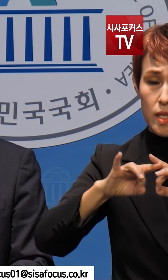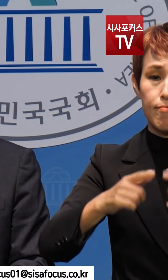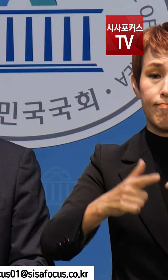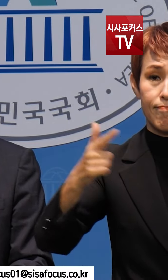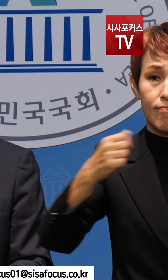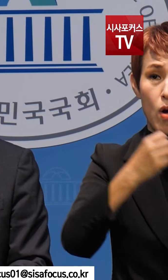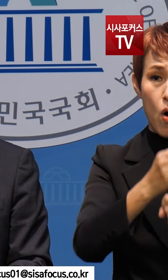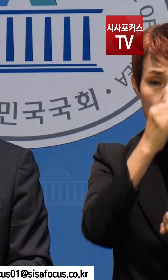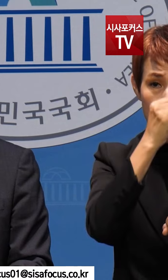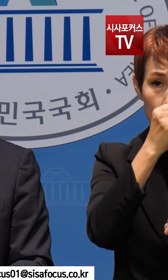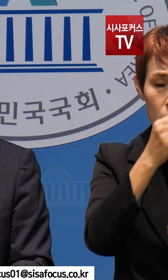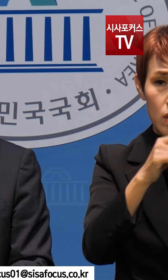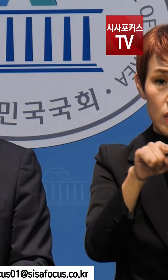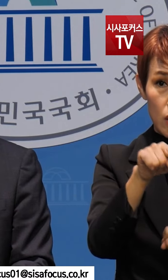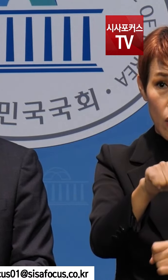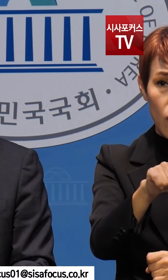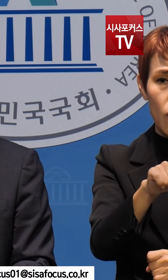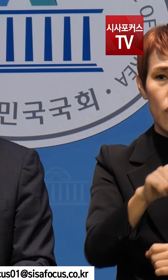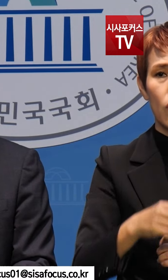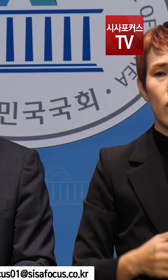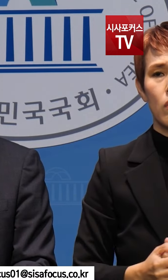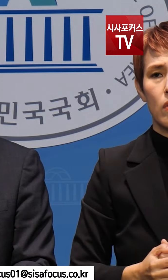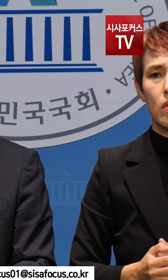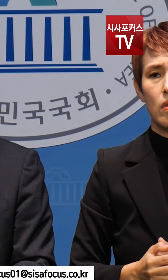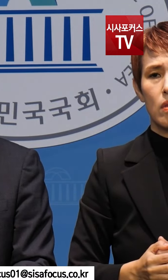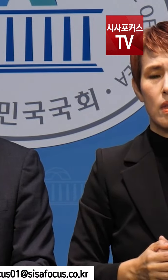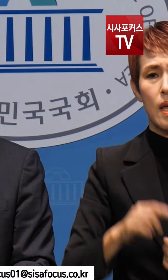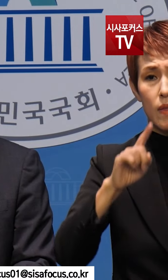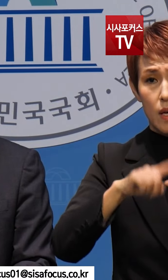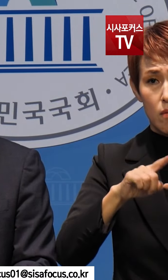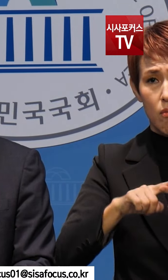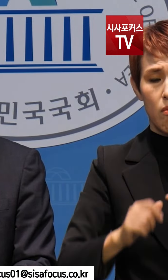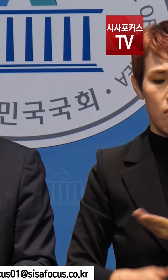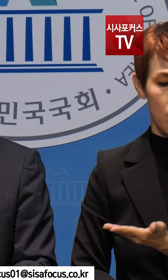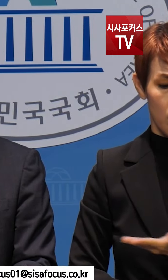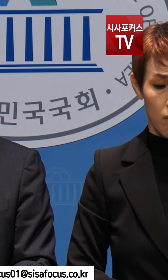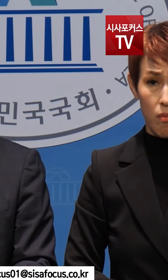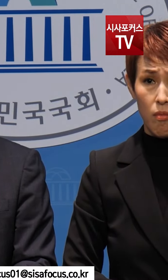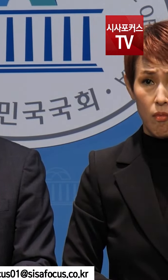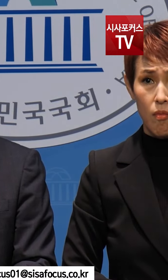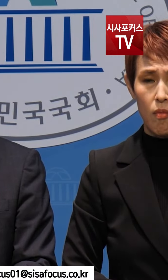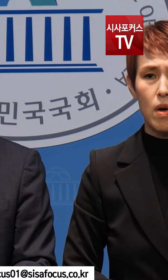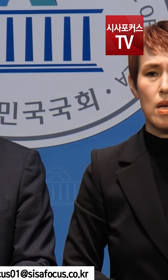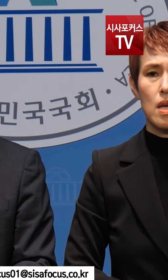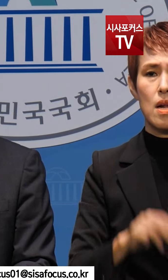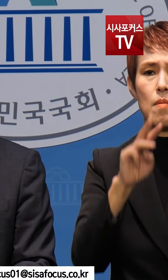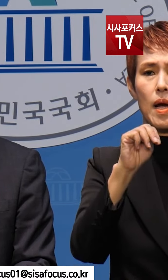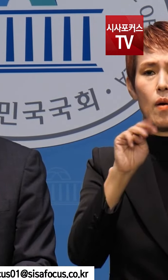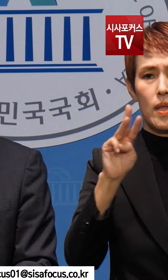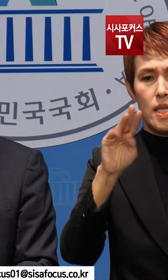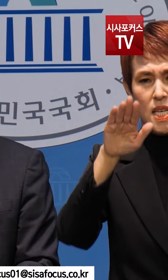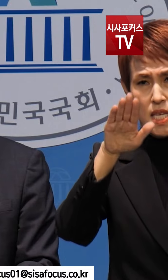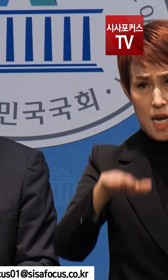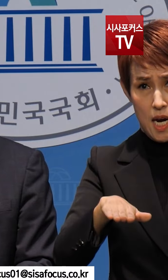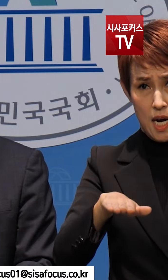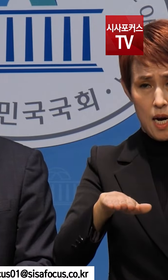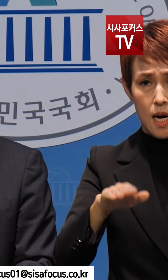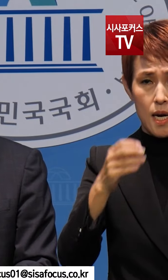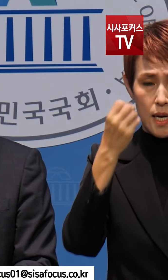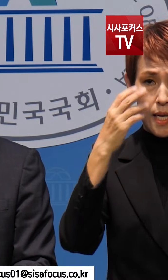막는 출력제어 최소화 계통 포화 해소 대책과 1mw 이하 소규모